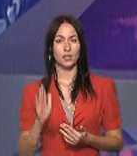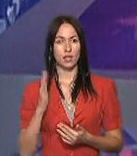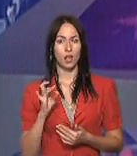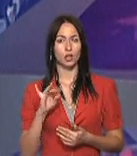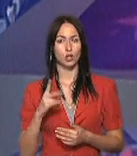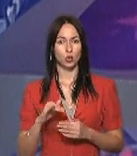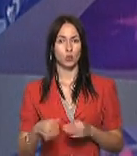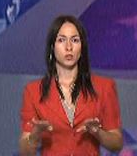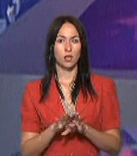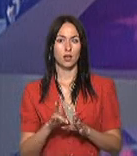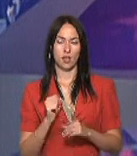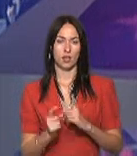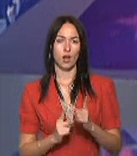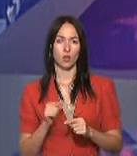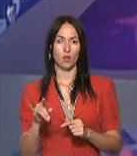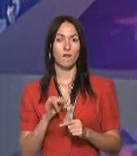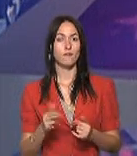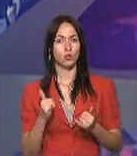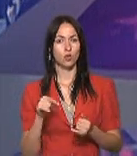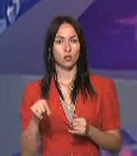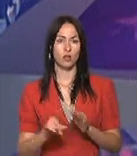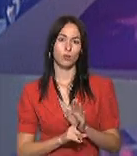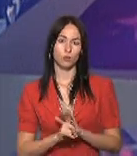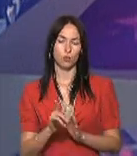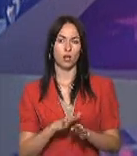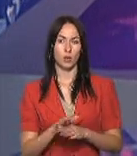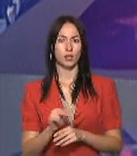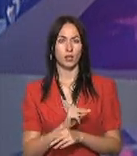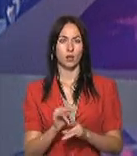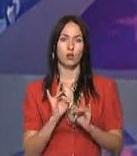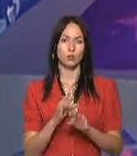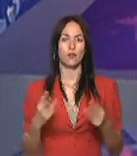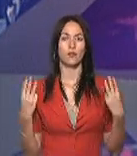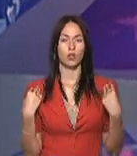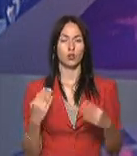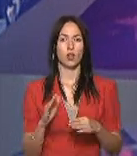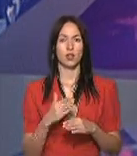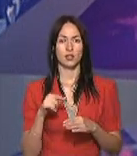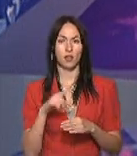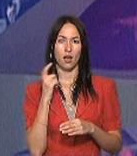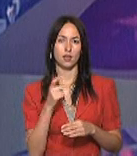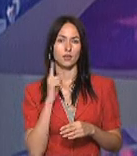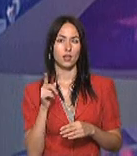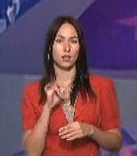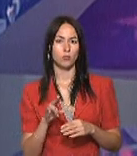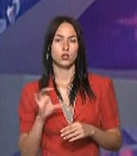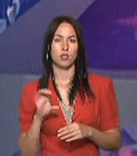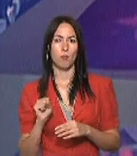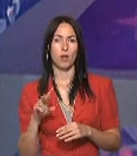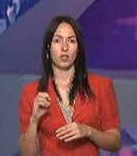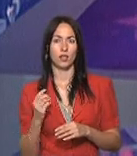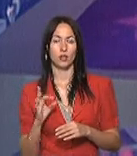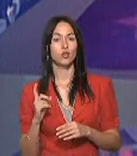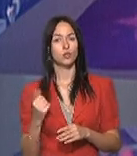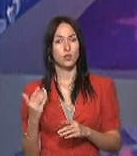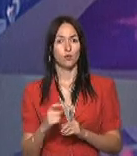Дзеркальний струмінь закрили на реконструкцію. Відсьогодні там розпочали капітальний ремонт, розповів начальник ділянки Харків-Зеленбуду Степан Олещенков. За